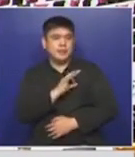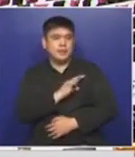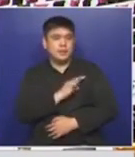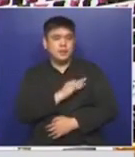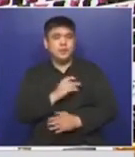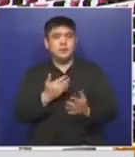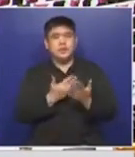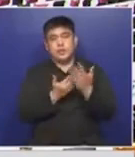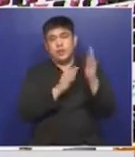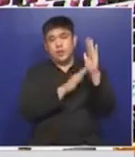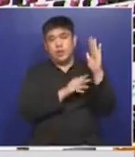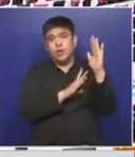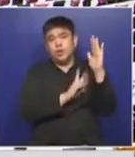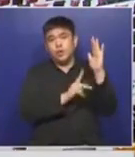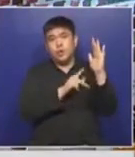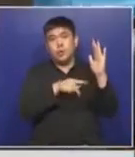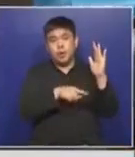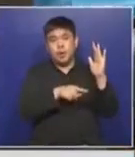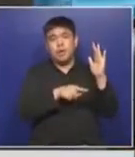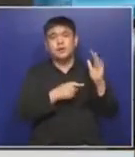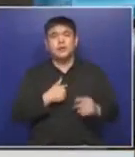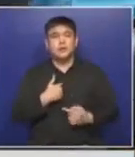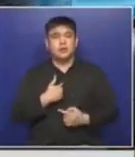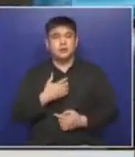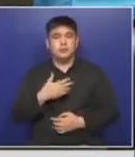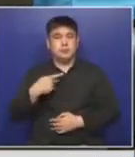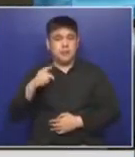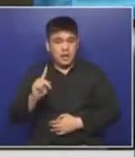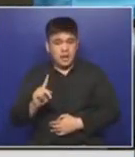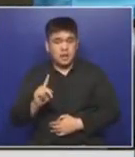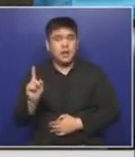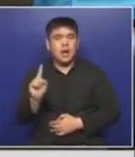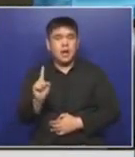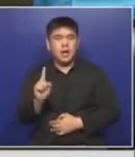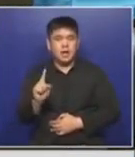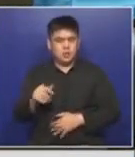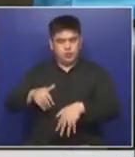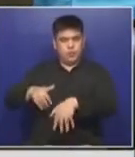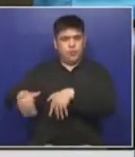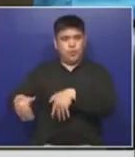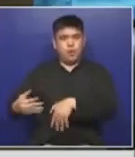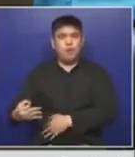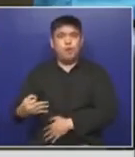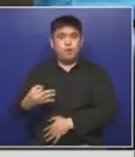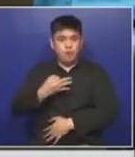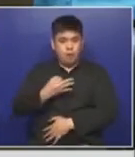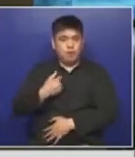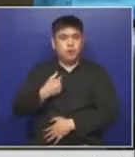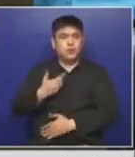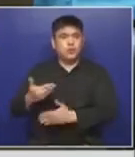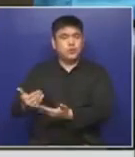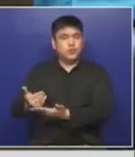พรพรรคประชาธิปัตย์ท่านประธานครับผมได้รับเรื่องร้องเรียนจากพี่น้องประชาชนชาวจังหวัดชุม